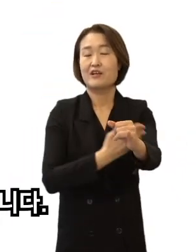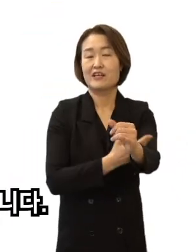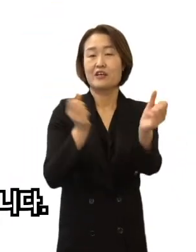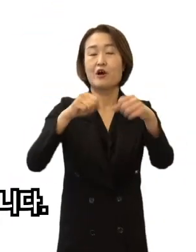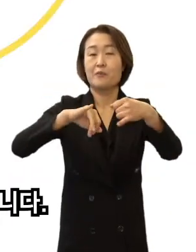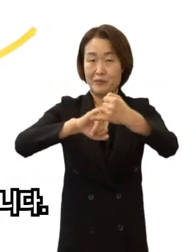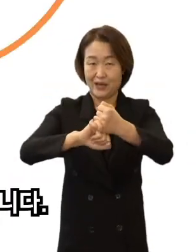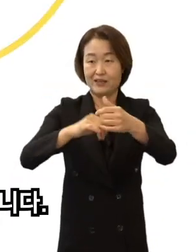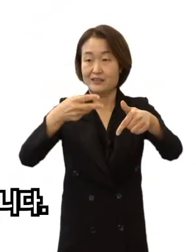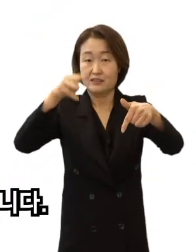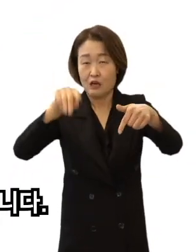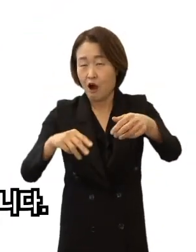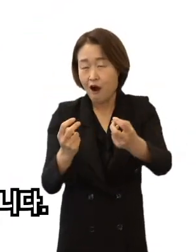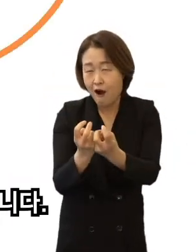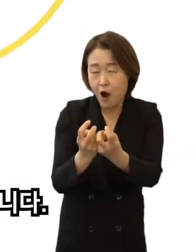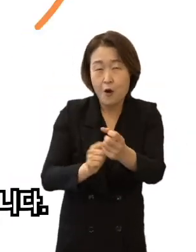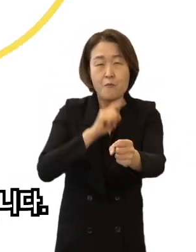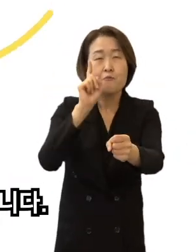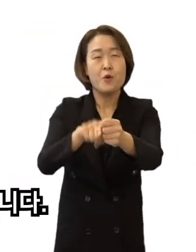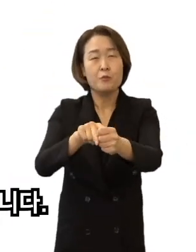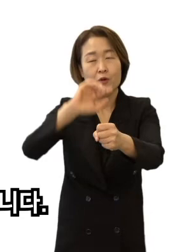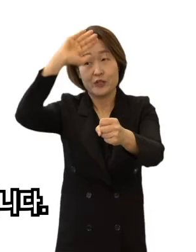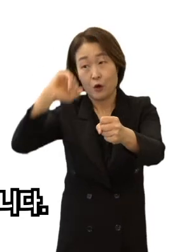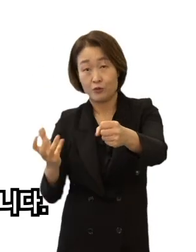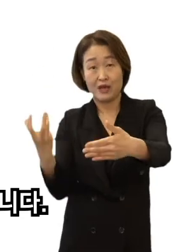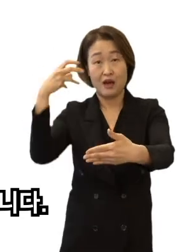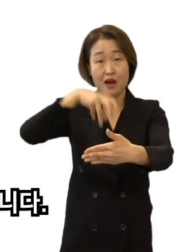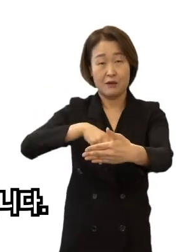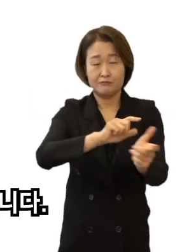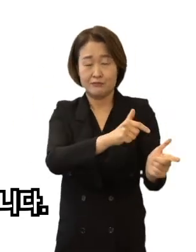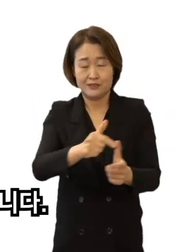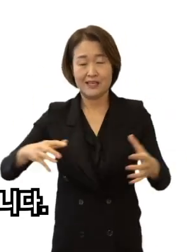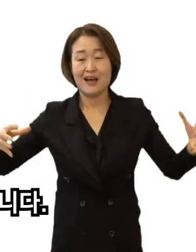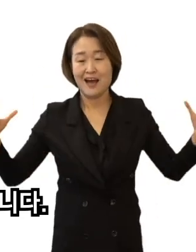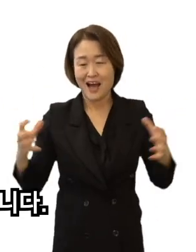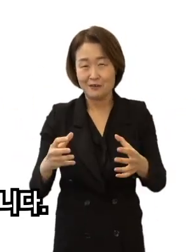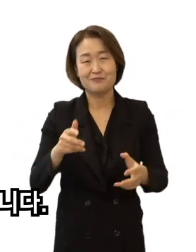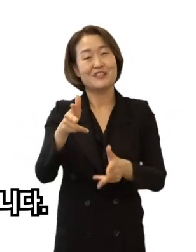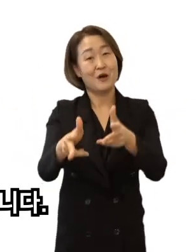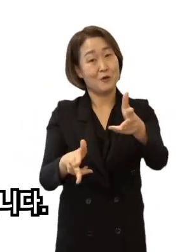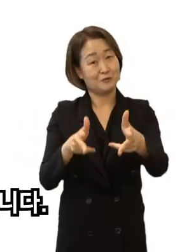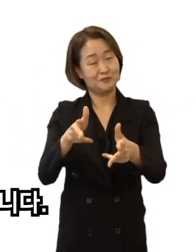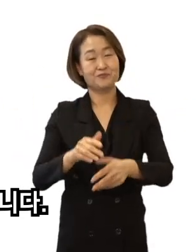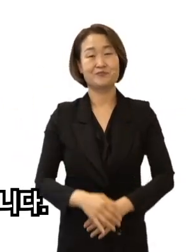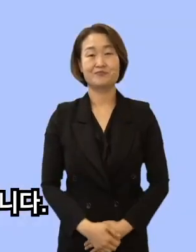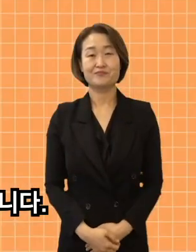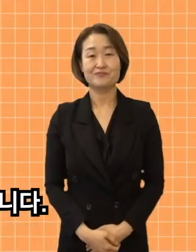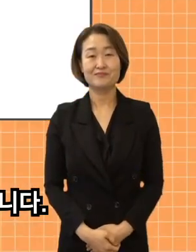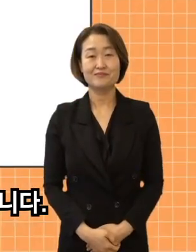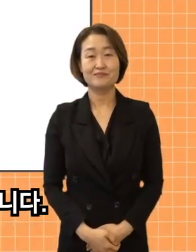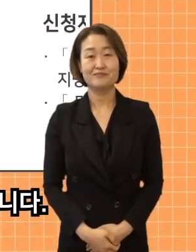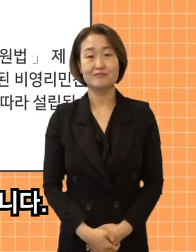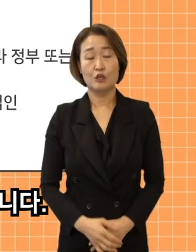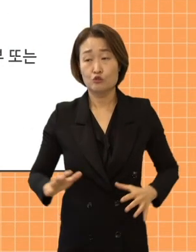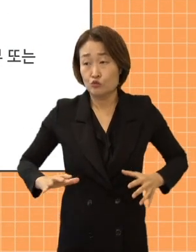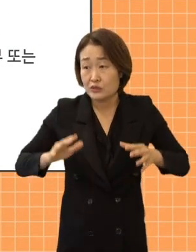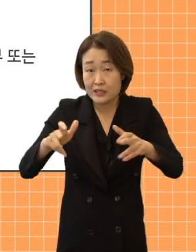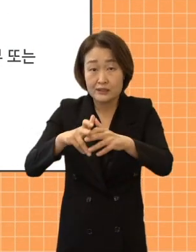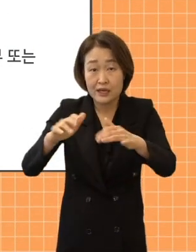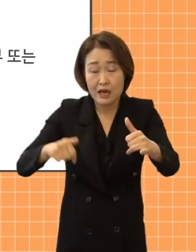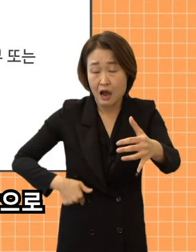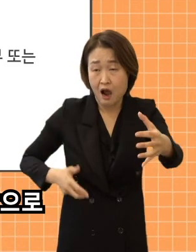잡고 유엔 장애인 권리협약 및 인천 전략의 목표를 포함한 장애 포괄적 국제협력을 도모하는 사업입니다.